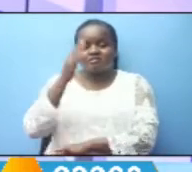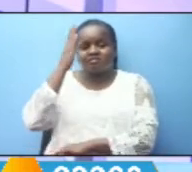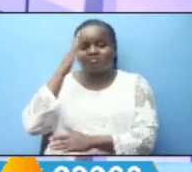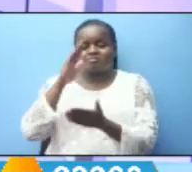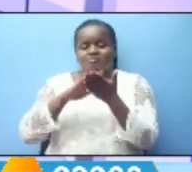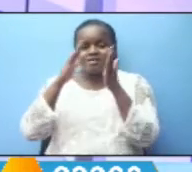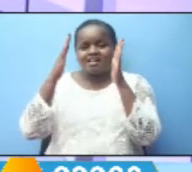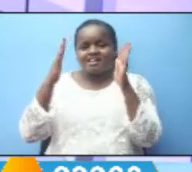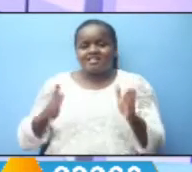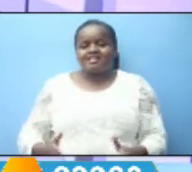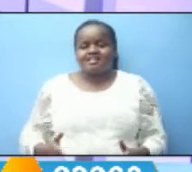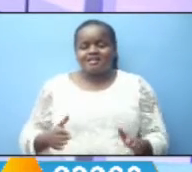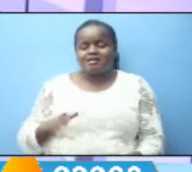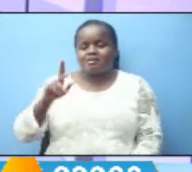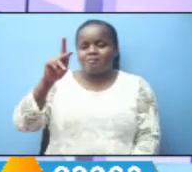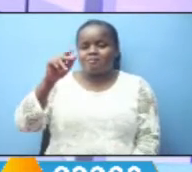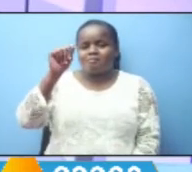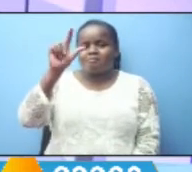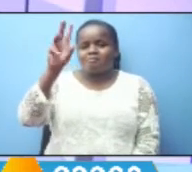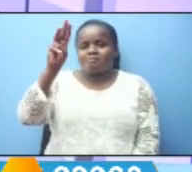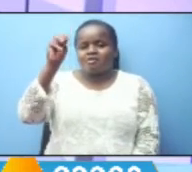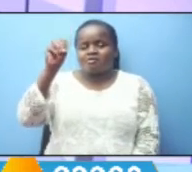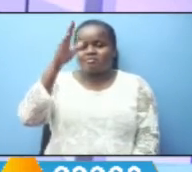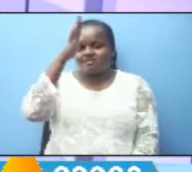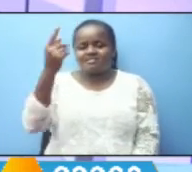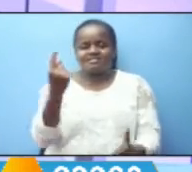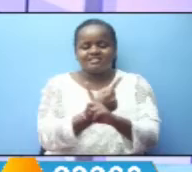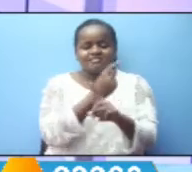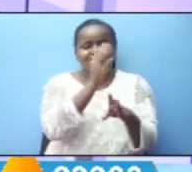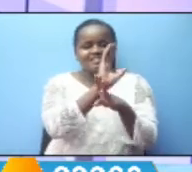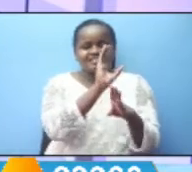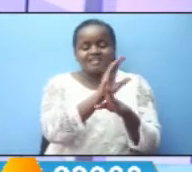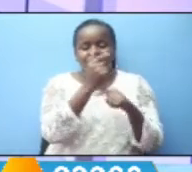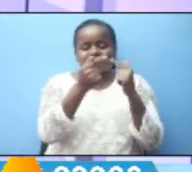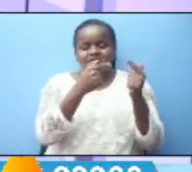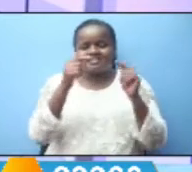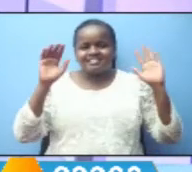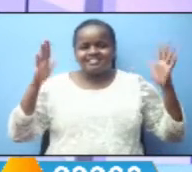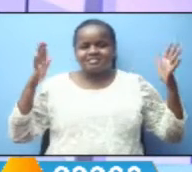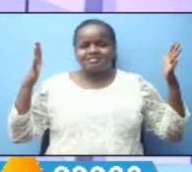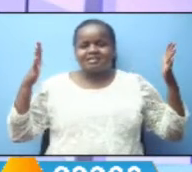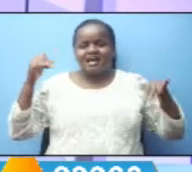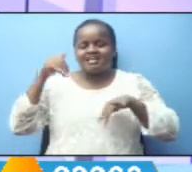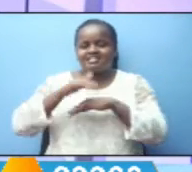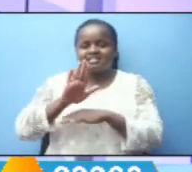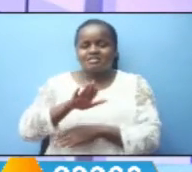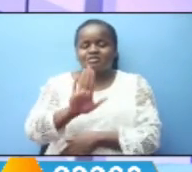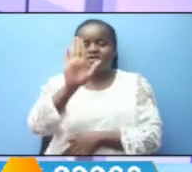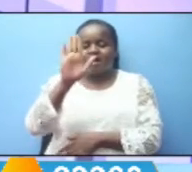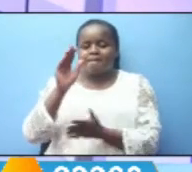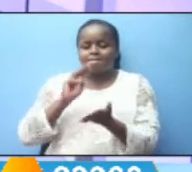makiria ukiri muthenya wa makindu na kanitha itiganite ni githiite na mbere gukorwo igikungwira we nawe ni gukorwo ukindumira ndumiri yaku kuri